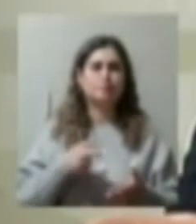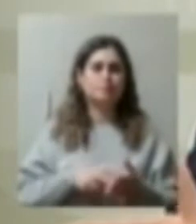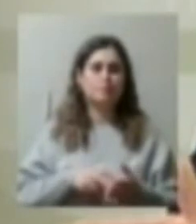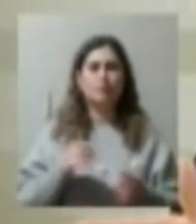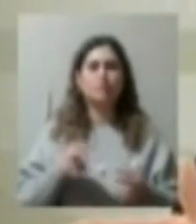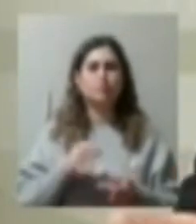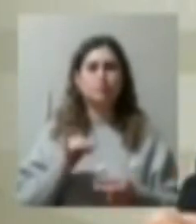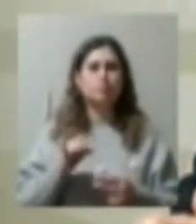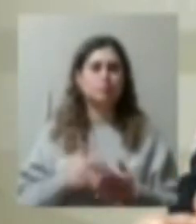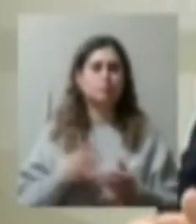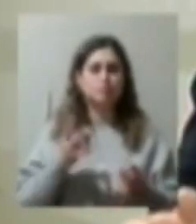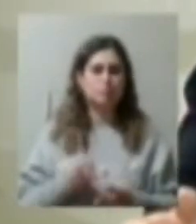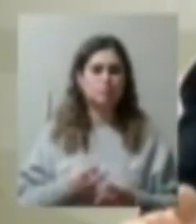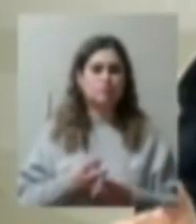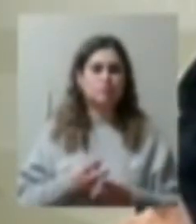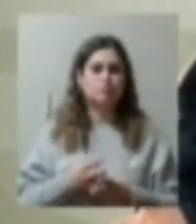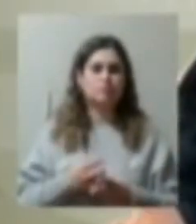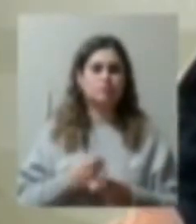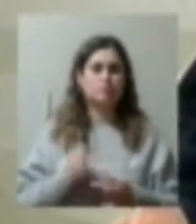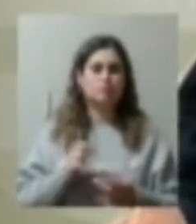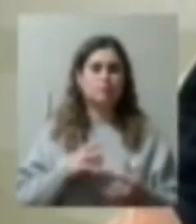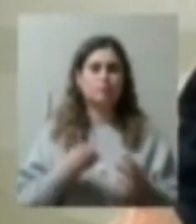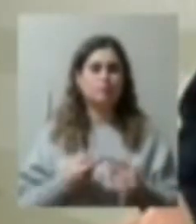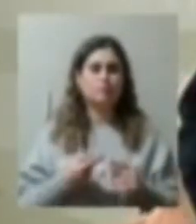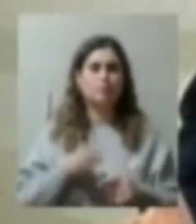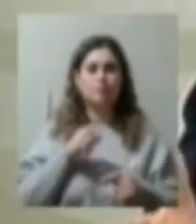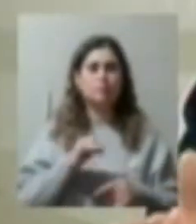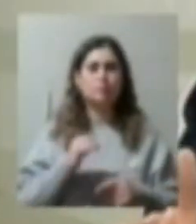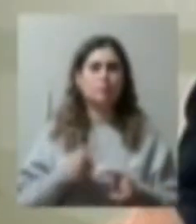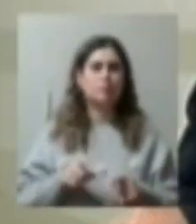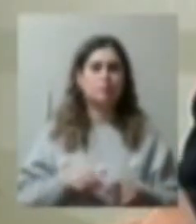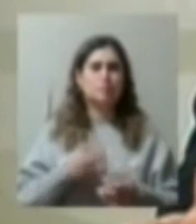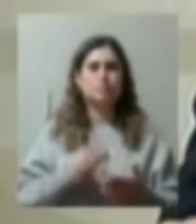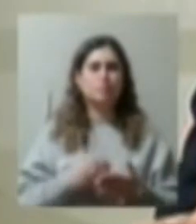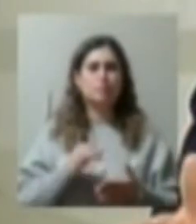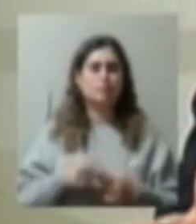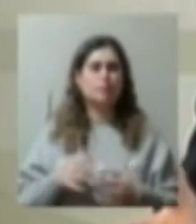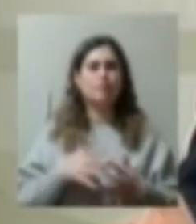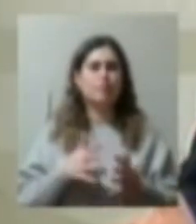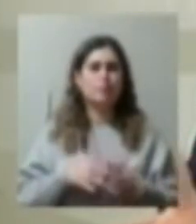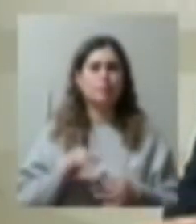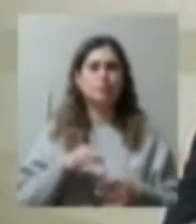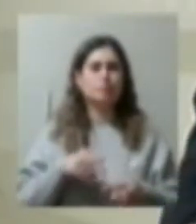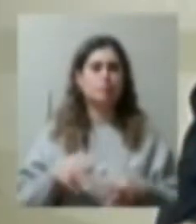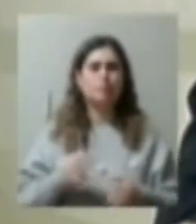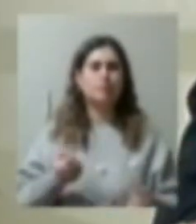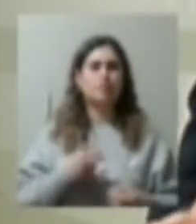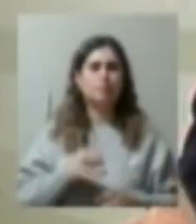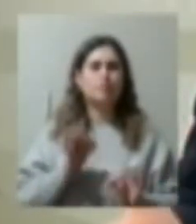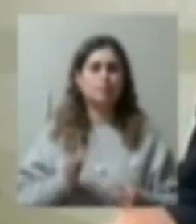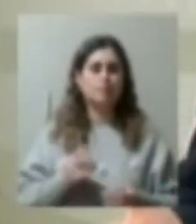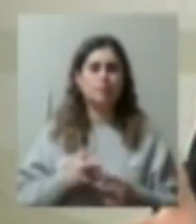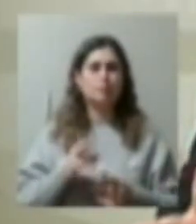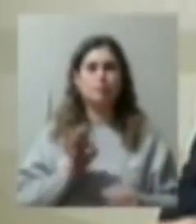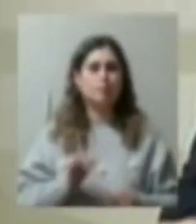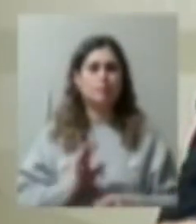є травмовані. А взагалі це протистояння, це така своєрідна війна пішоходів і водіїв, хто правий, хто не правий, хто